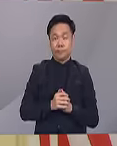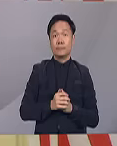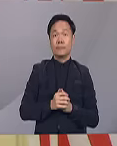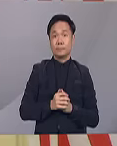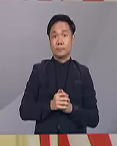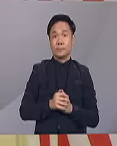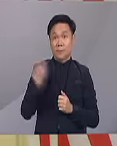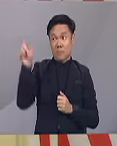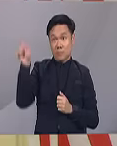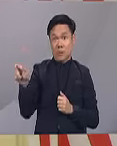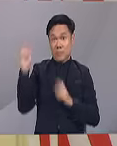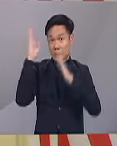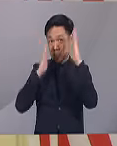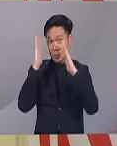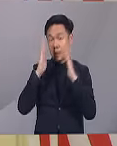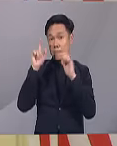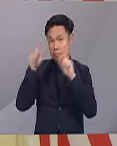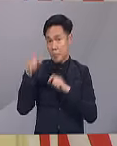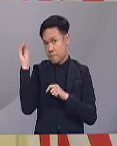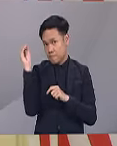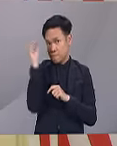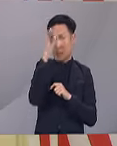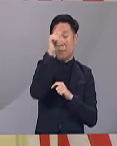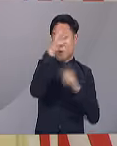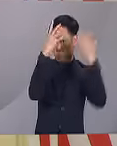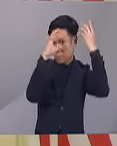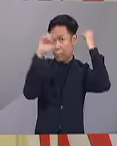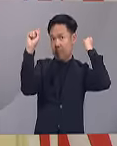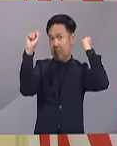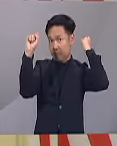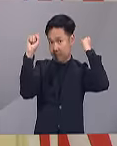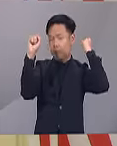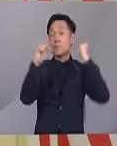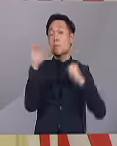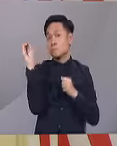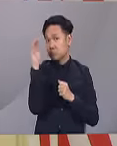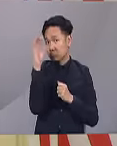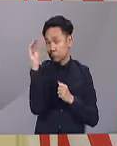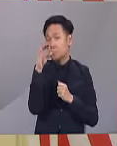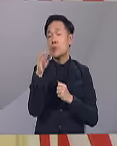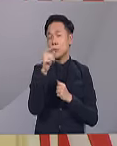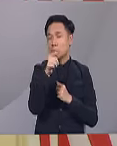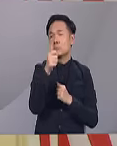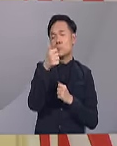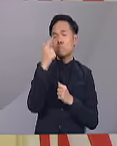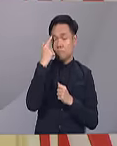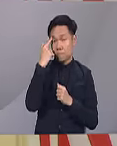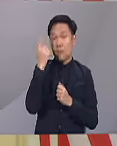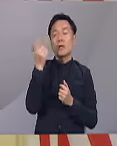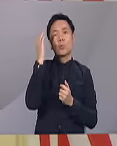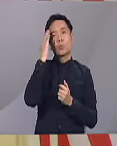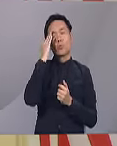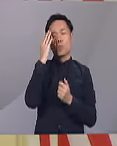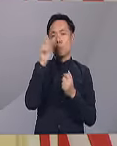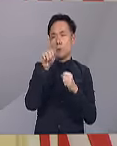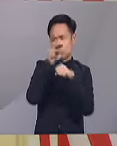memaklumkan kepada pejabat-pejabat kedutaan kita di luar negara supaya lebih mudah untuk kita